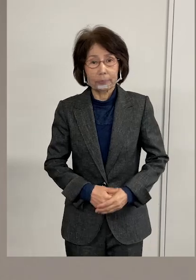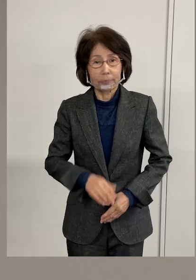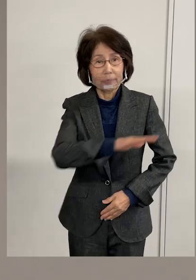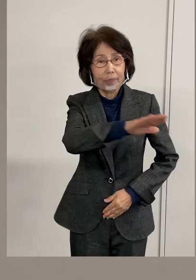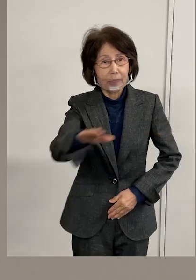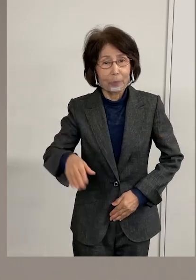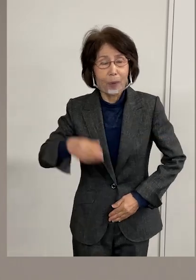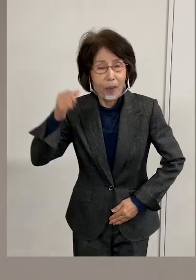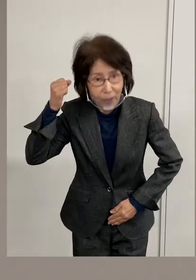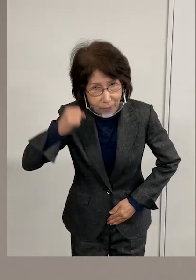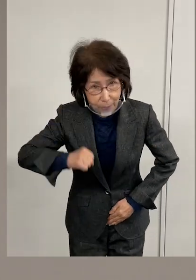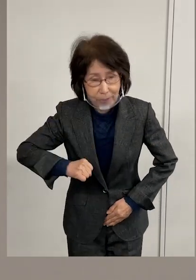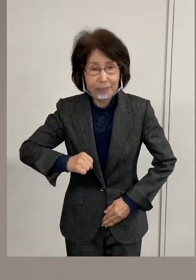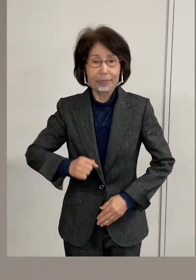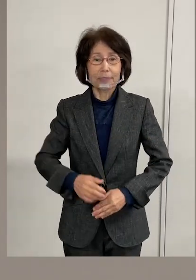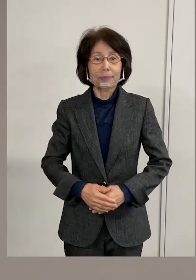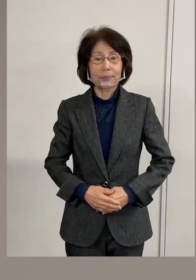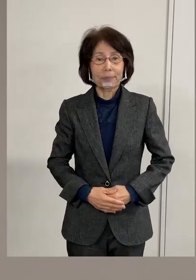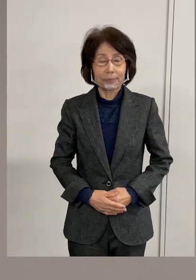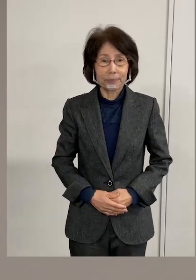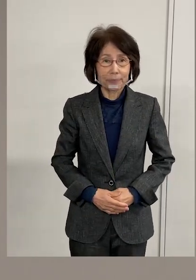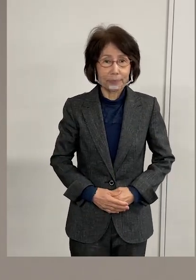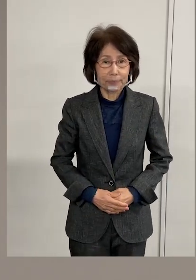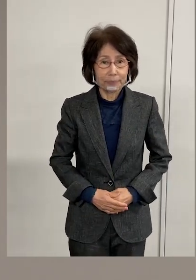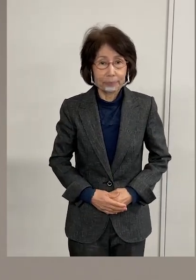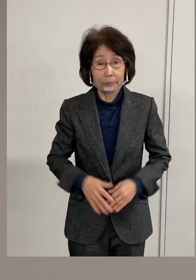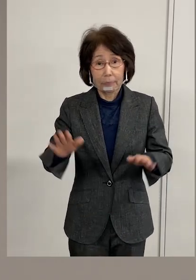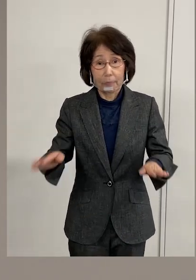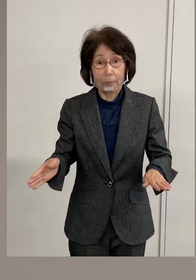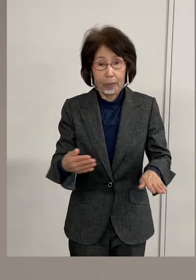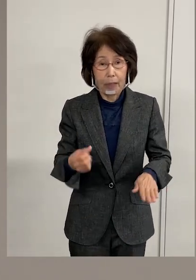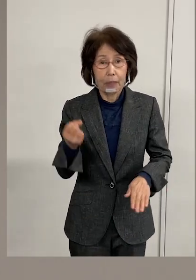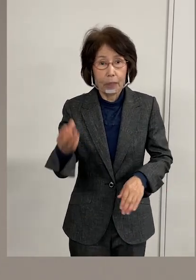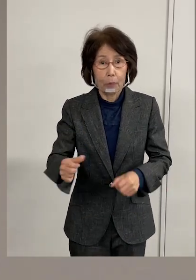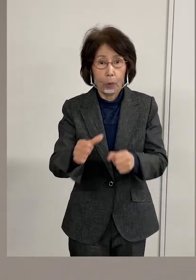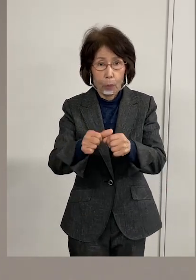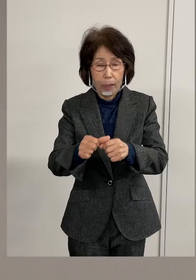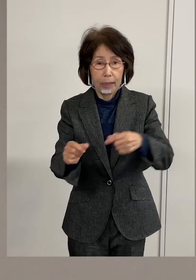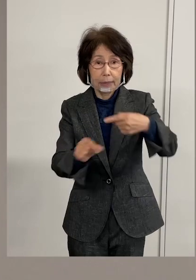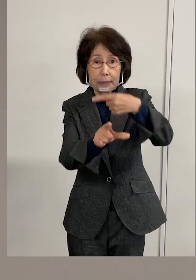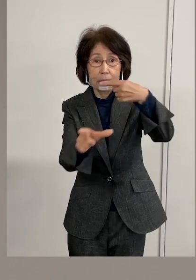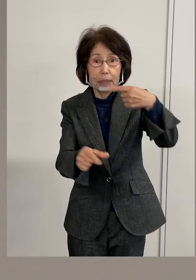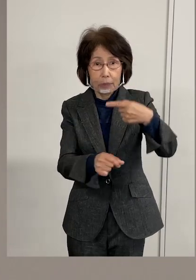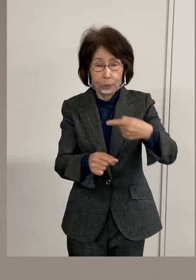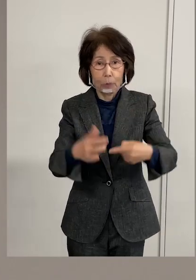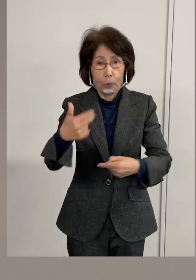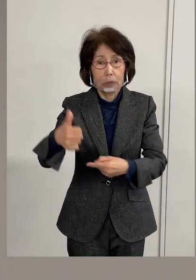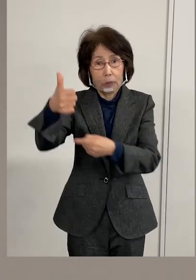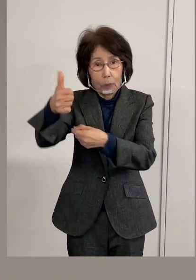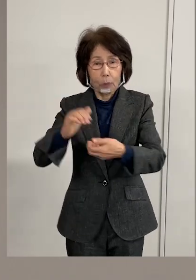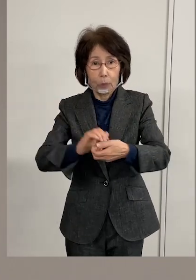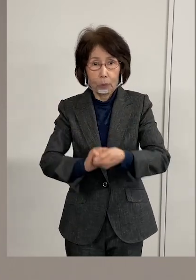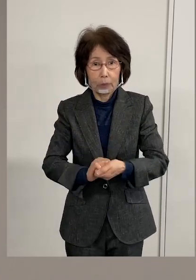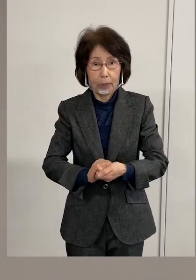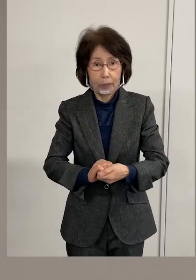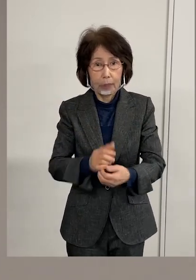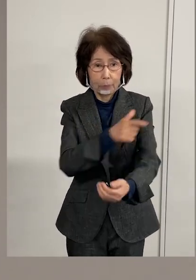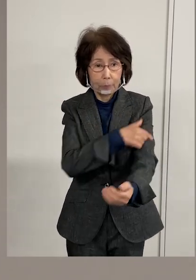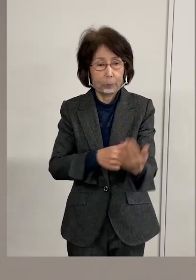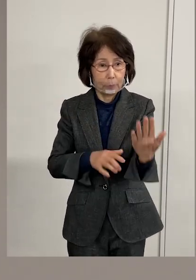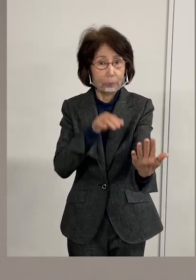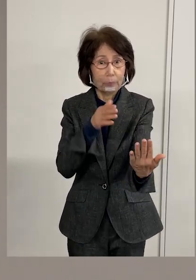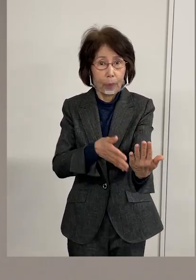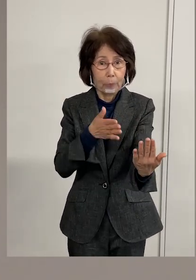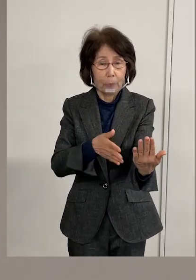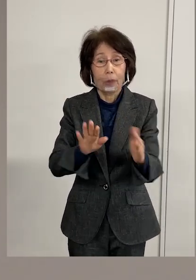皆様おはようございます。 おはようございます。 ただいまから令和5年1月の市長定例記者会見を始めさせていただきます